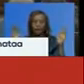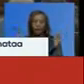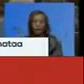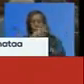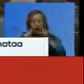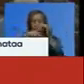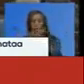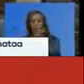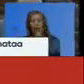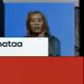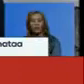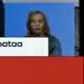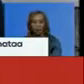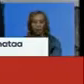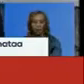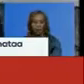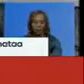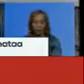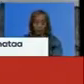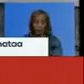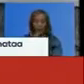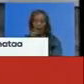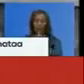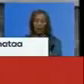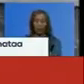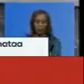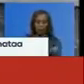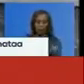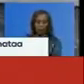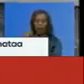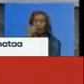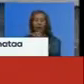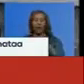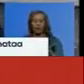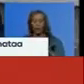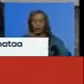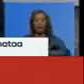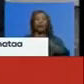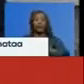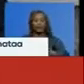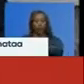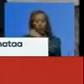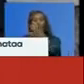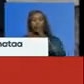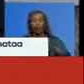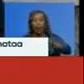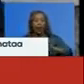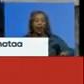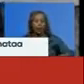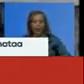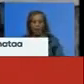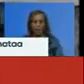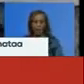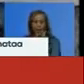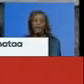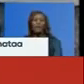ከሁሉ አስቀድሜ ከቅርብ ዓመታት ወዲህ በአገራችን ለተከሰተው ፖለቲካዊ አለመረጋጋት